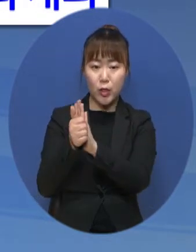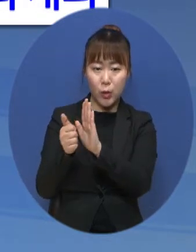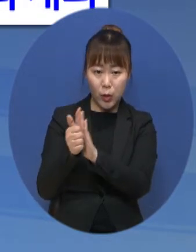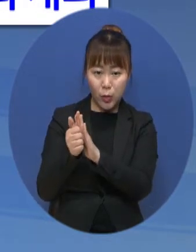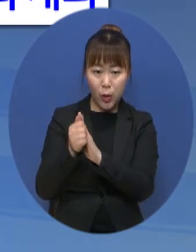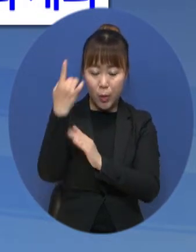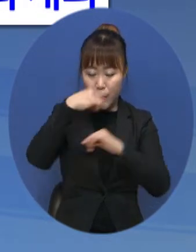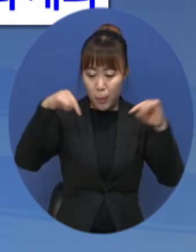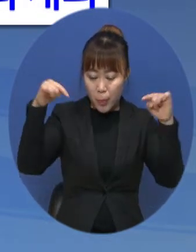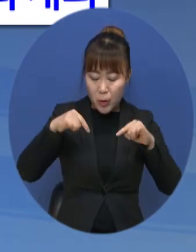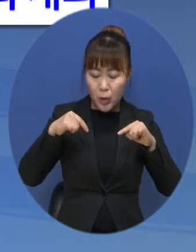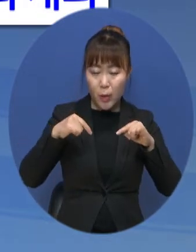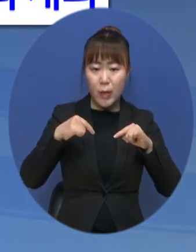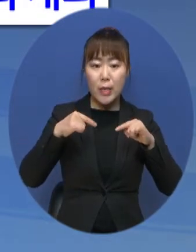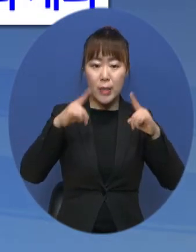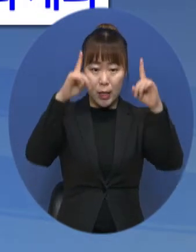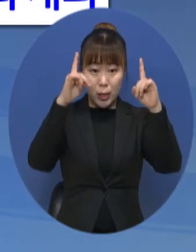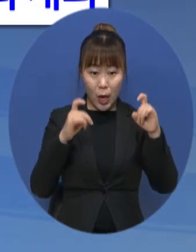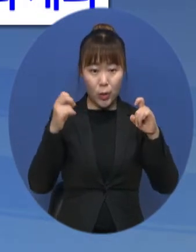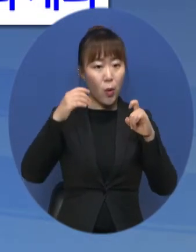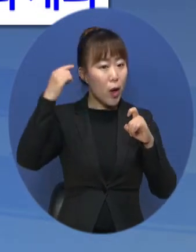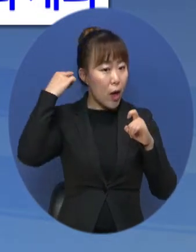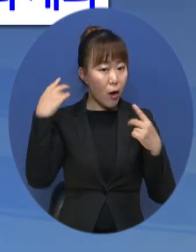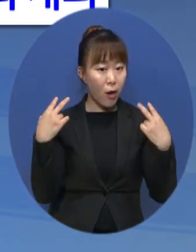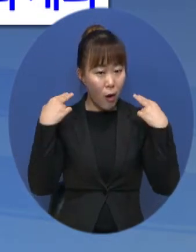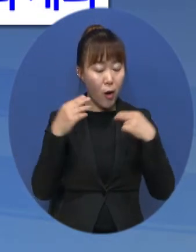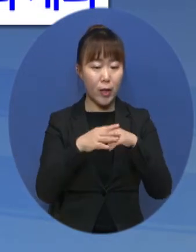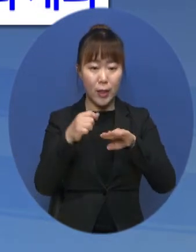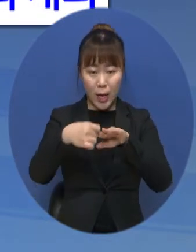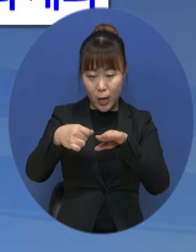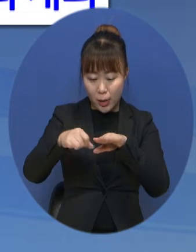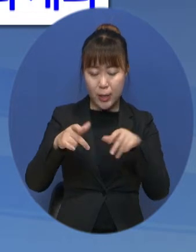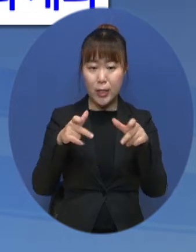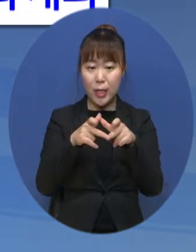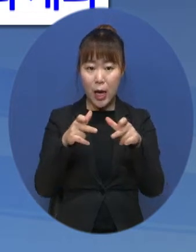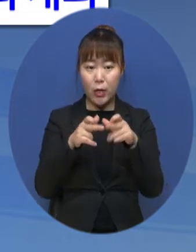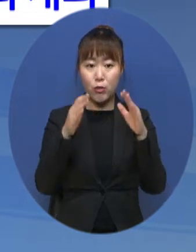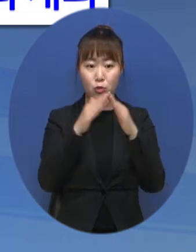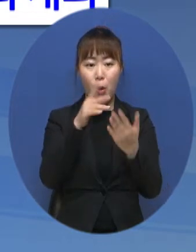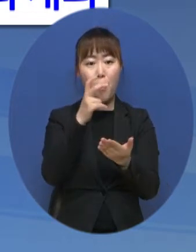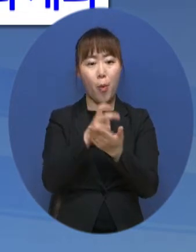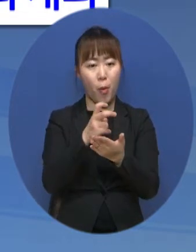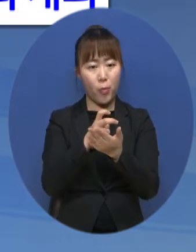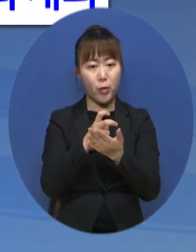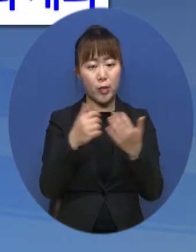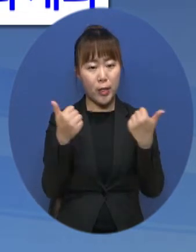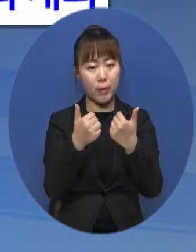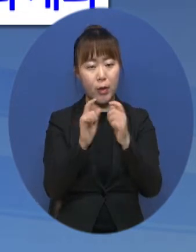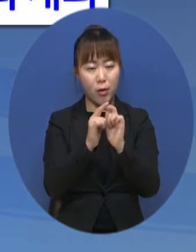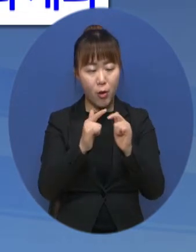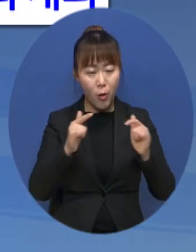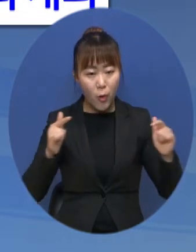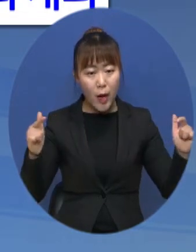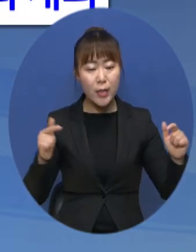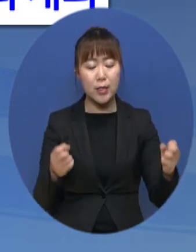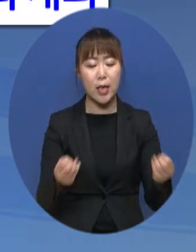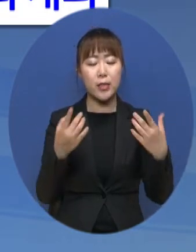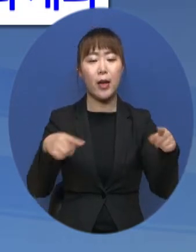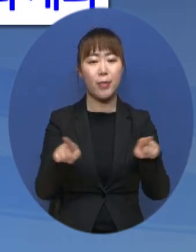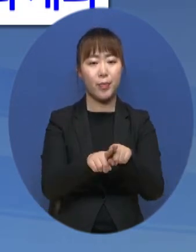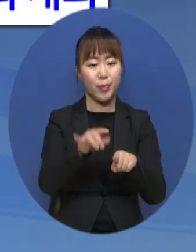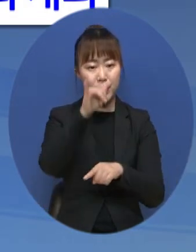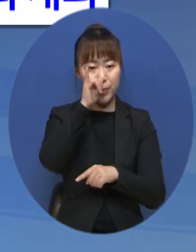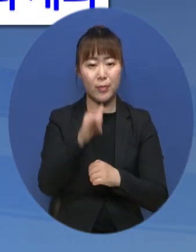지원하며 면접 사진 촬영과 헤어컷, 네일 아트, 장애인 주거 법률 상담 등 다채로운 부대 행사를 함께